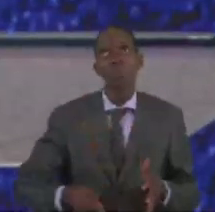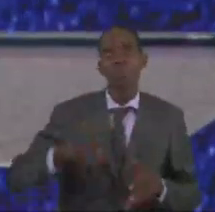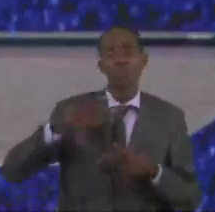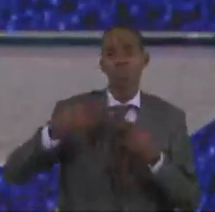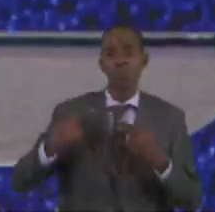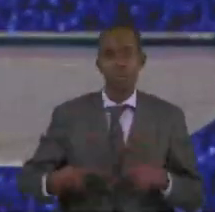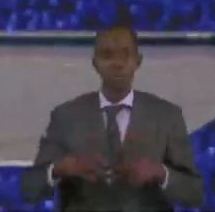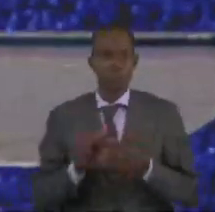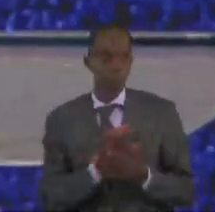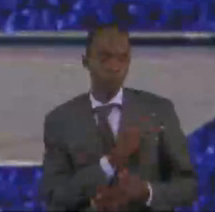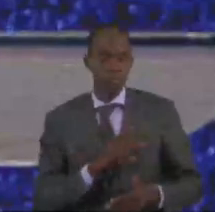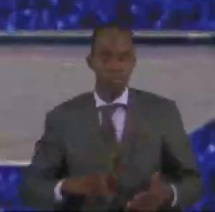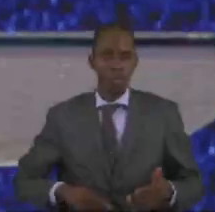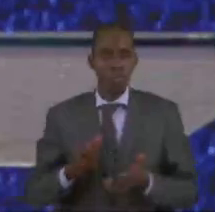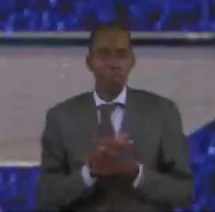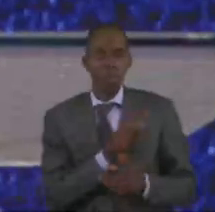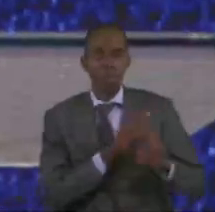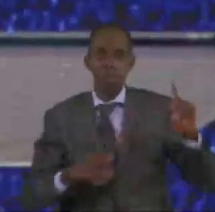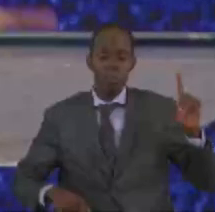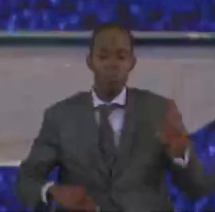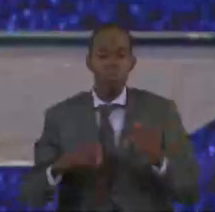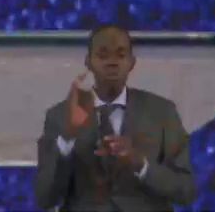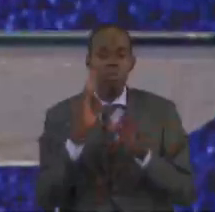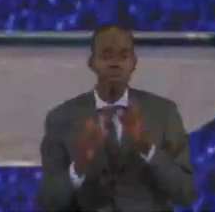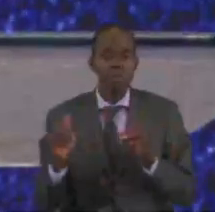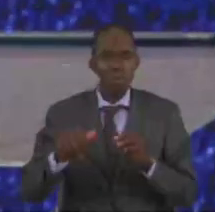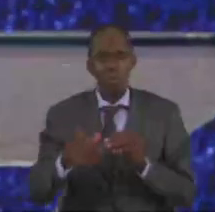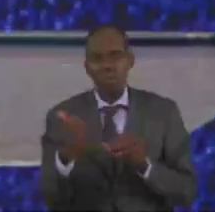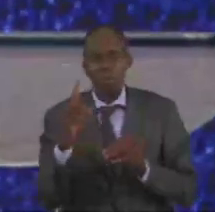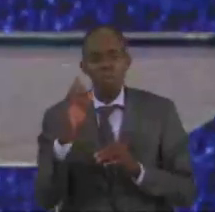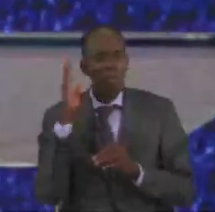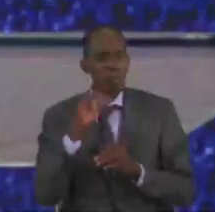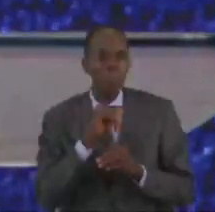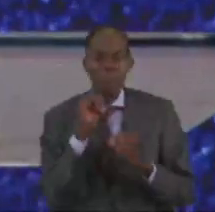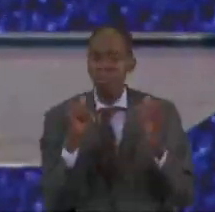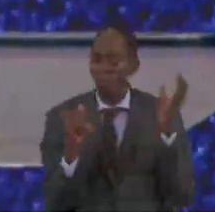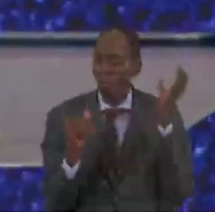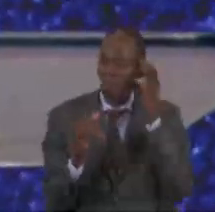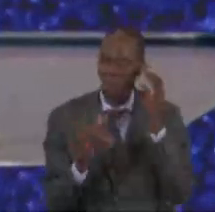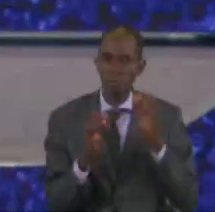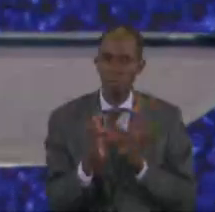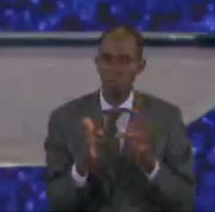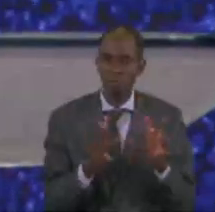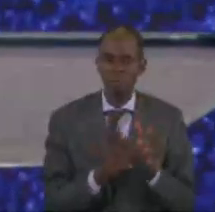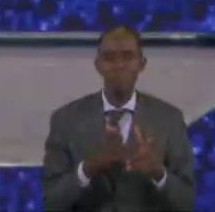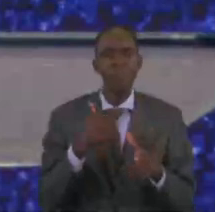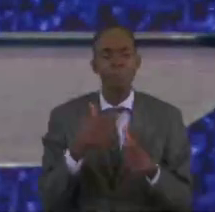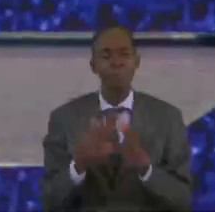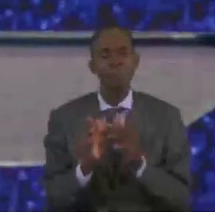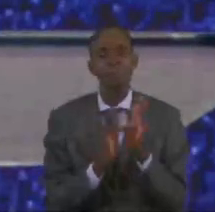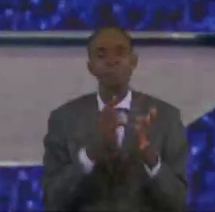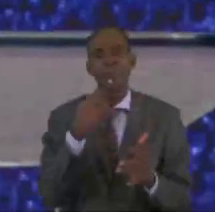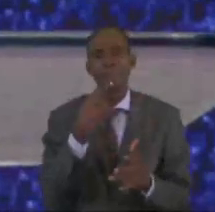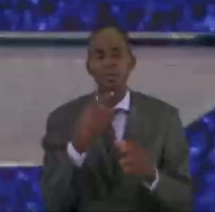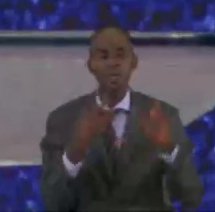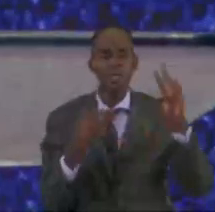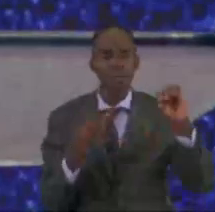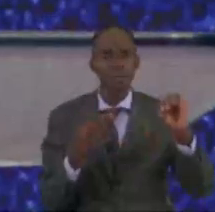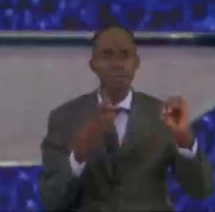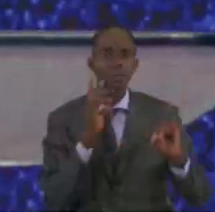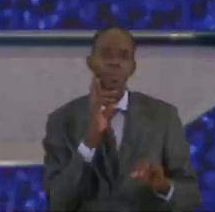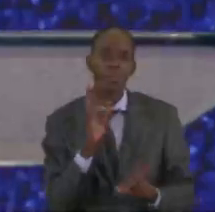souverain sacrificateur, ce Seigneur, si quelqu'un refuse de lui plaire, de l'écouter, la